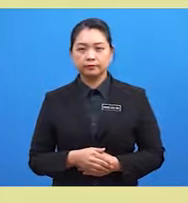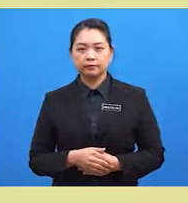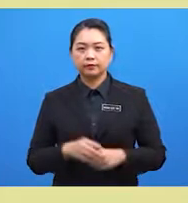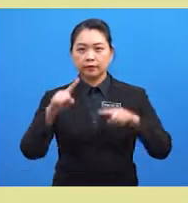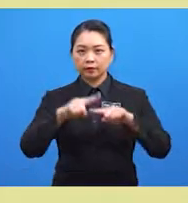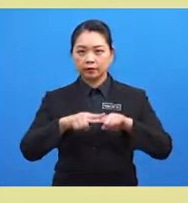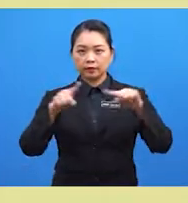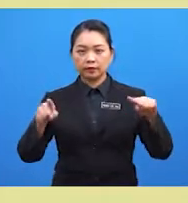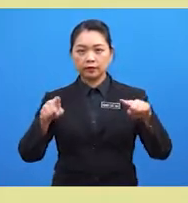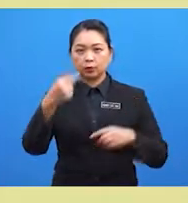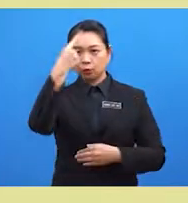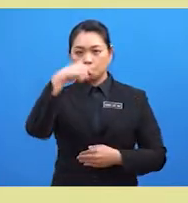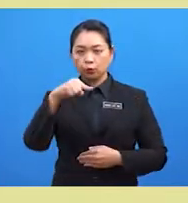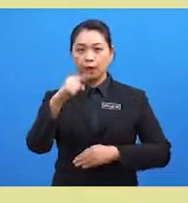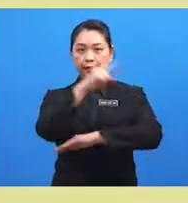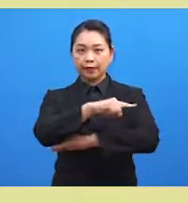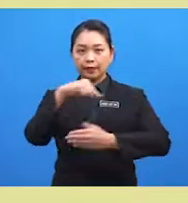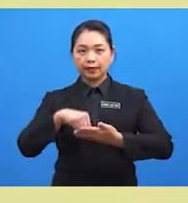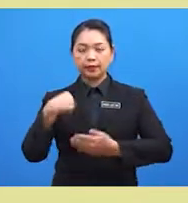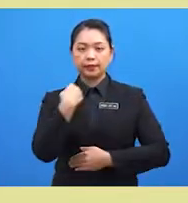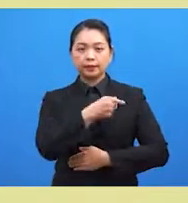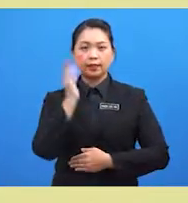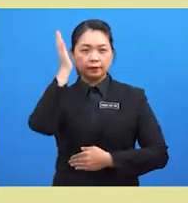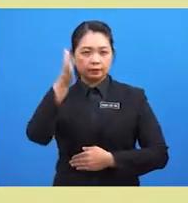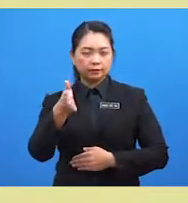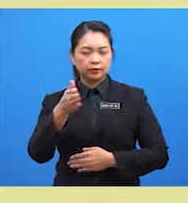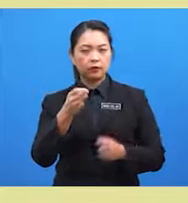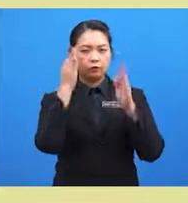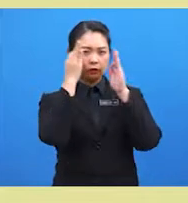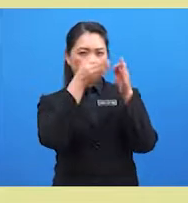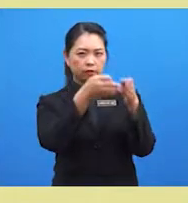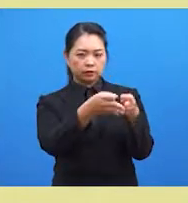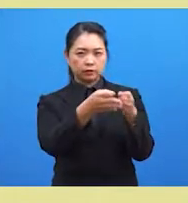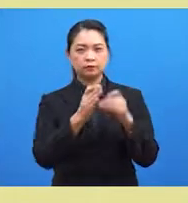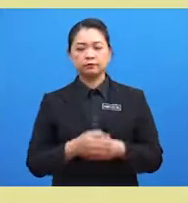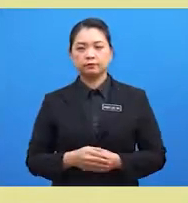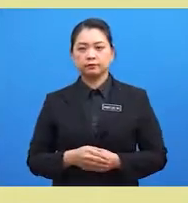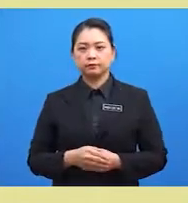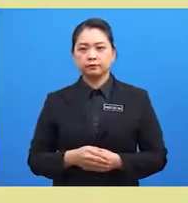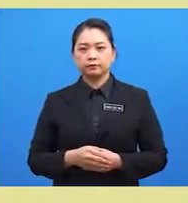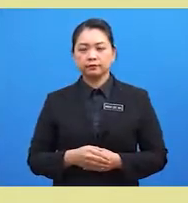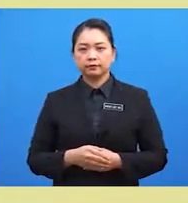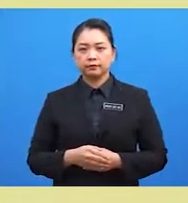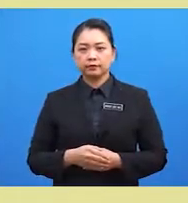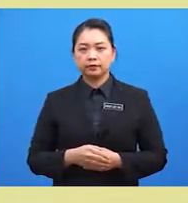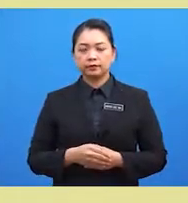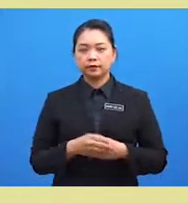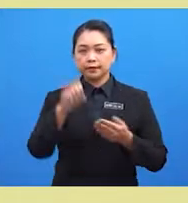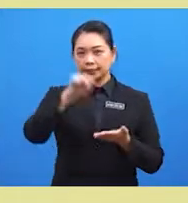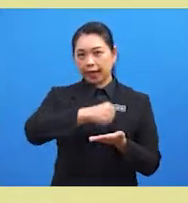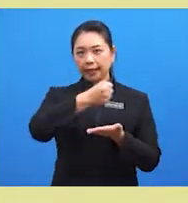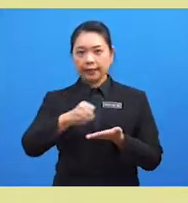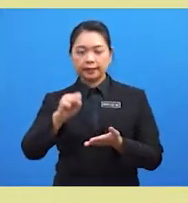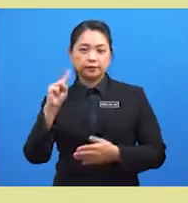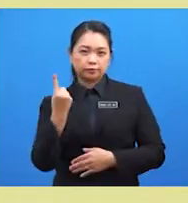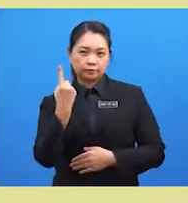Namun, untuk sesi ini, kita hanya akan memfokuskan kepada penghasilan puisi tradisional iaitu